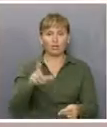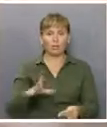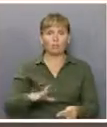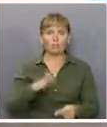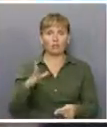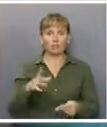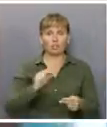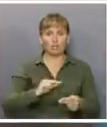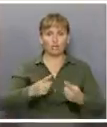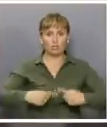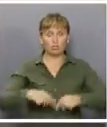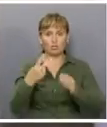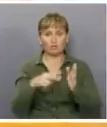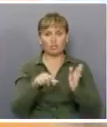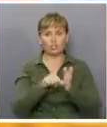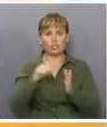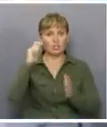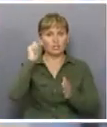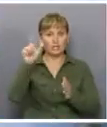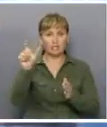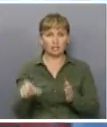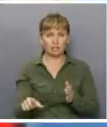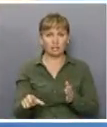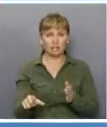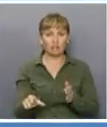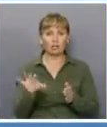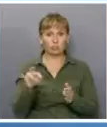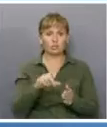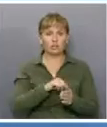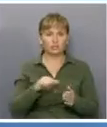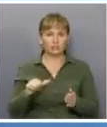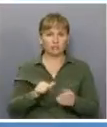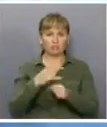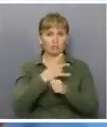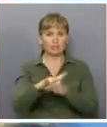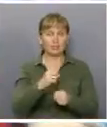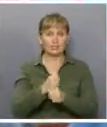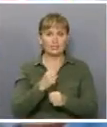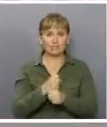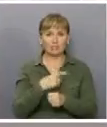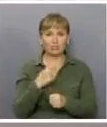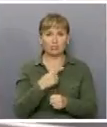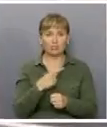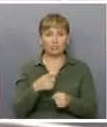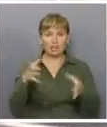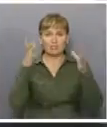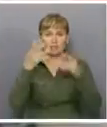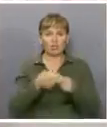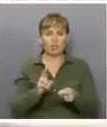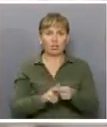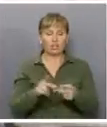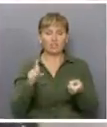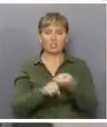сотрудник учреждения, 26-летний Сатоси Уэмацу. Власти страны сообщают, что с исламистами эта атака